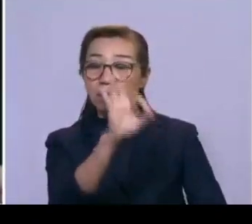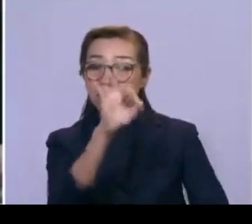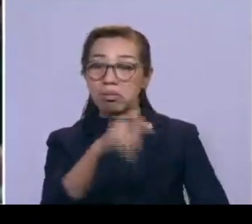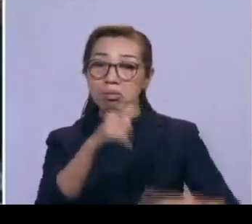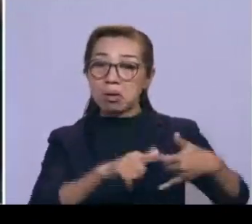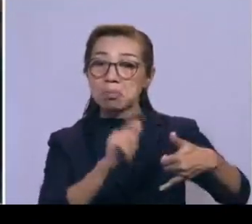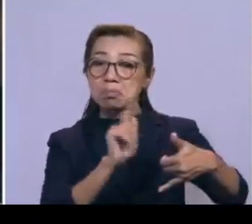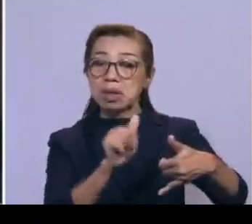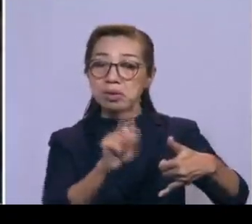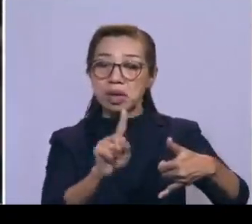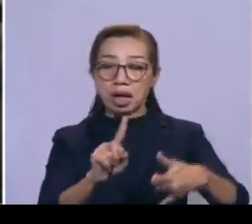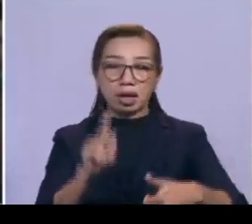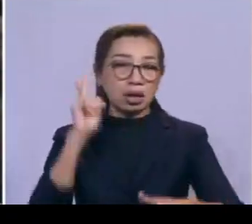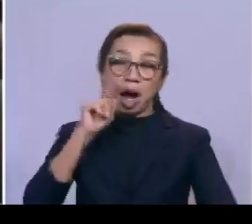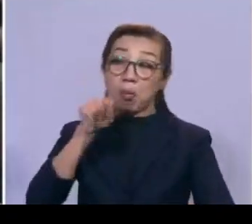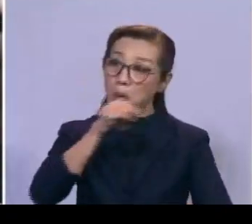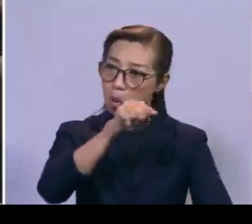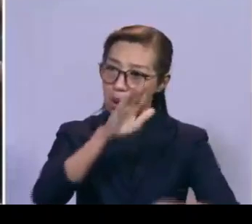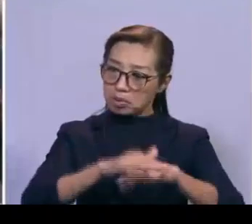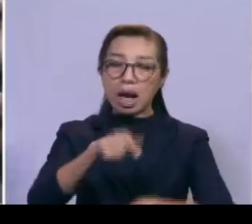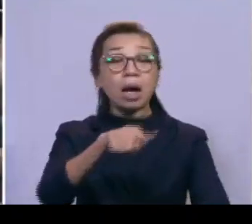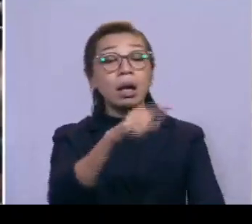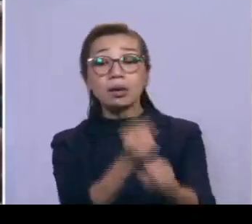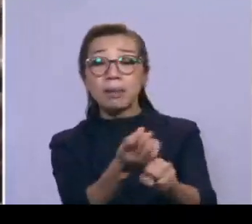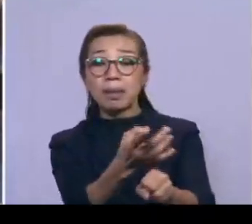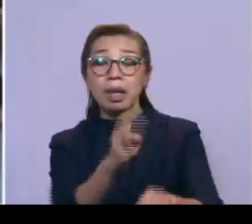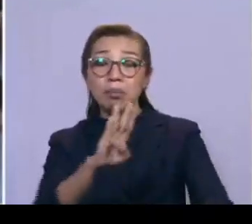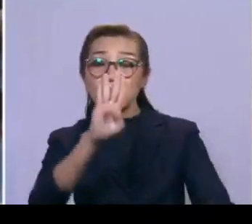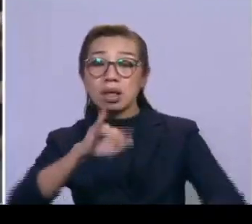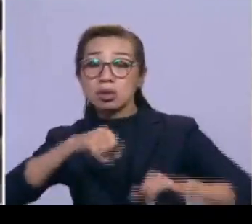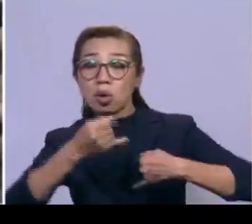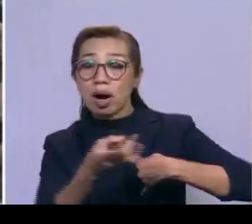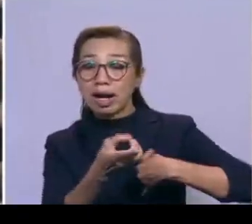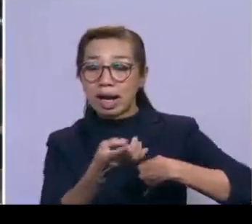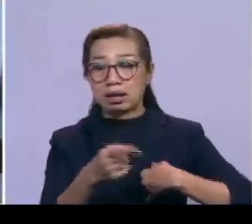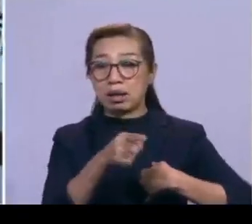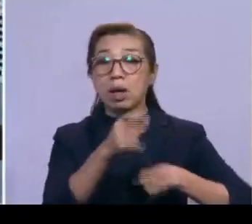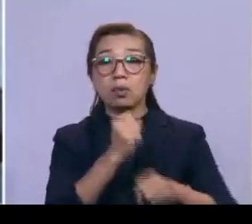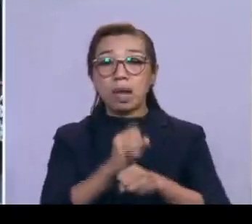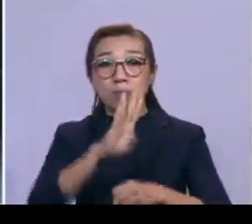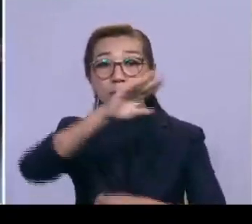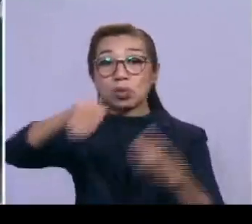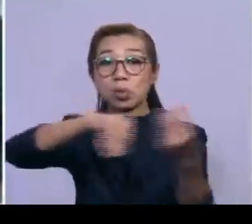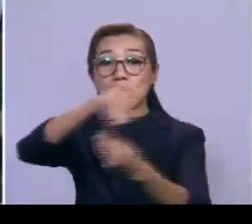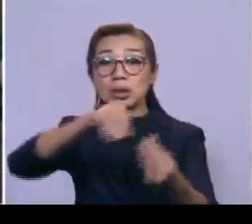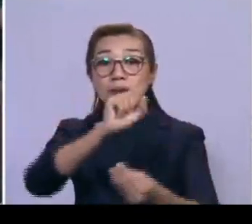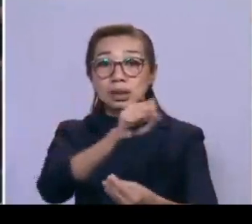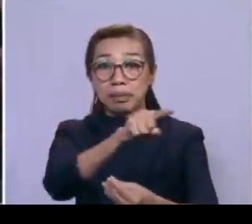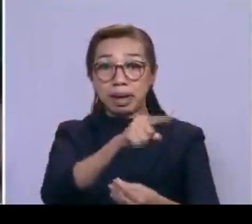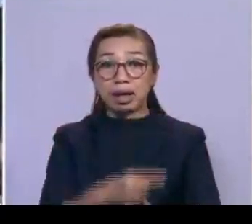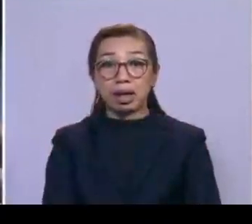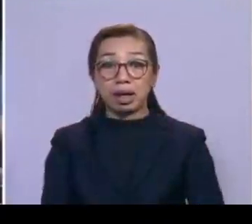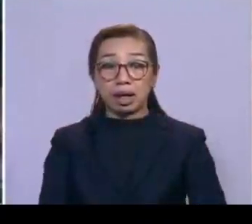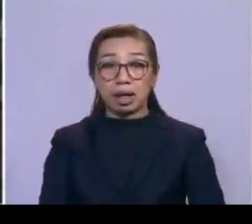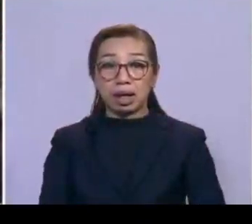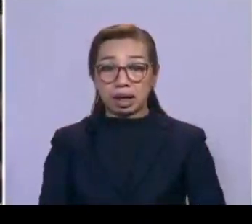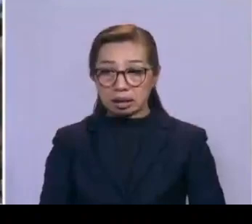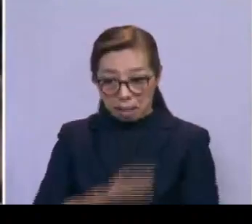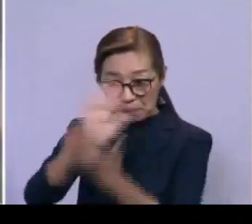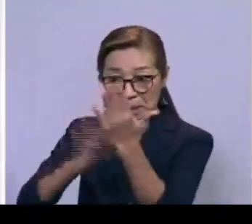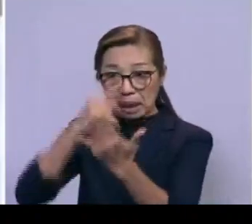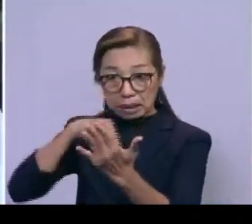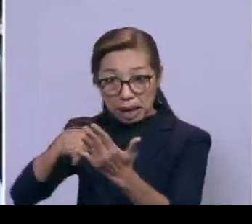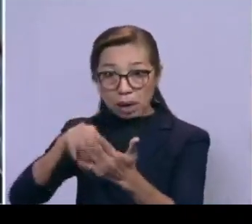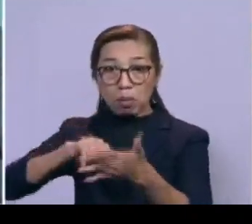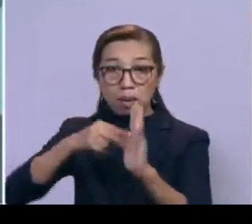นครับ เขาทำอะไรเขาทำอะไรกิจการธุรกิจ รถท่านอยู่หลังแล้วนะคร ับ ประเทศชาติไม่ใช่